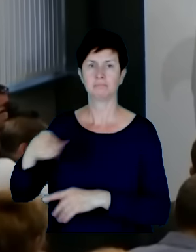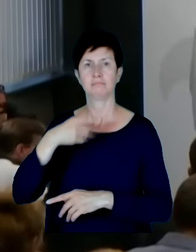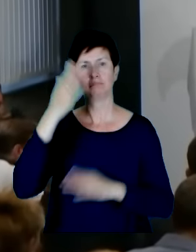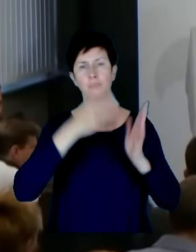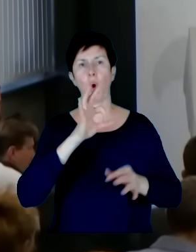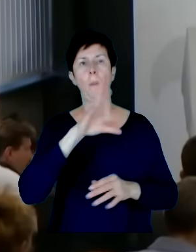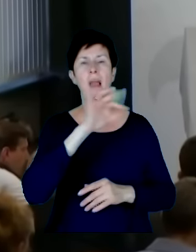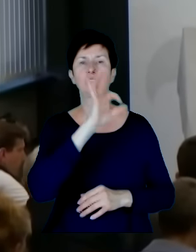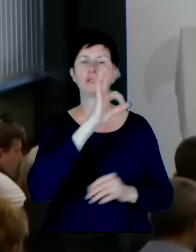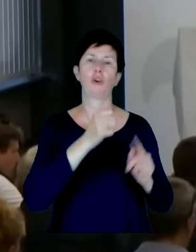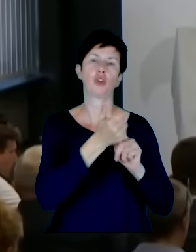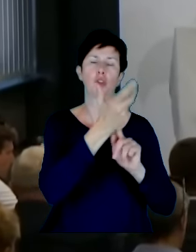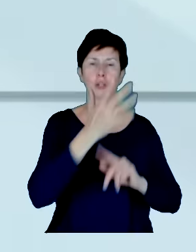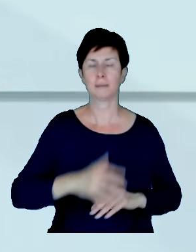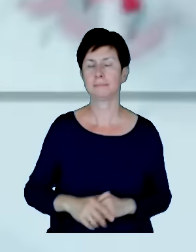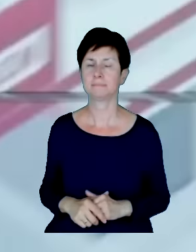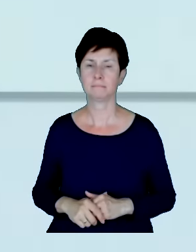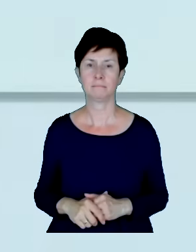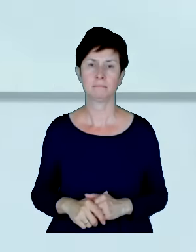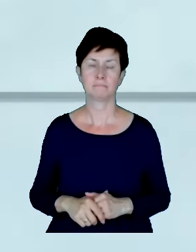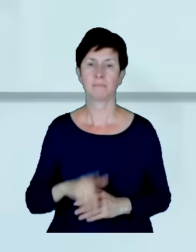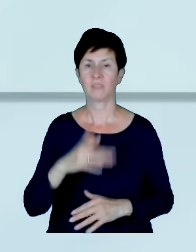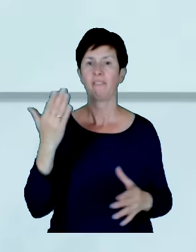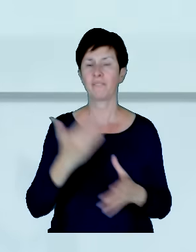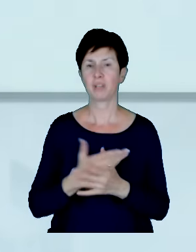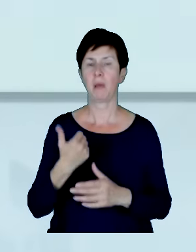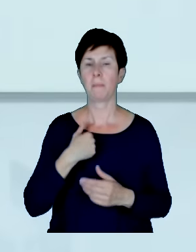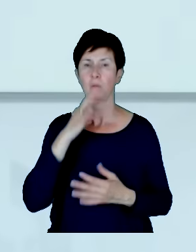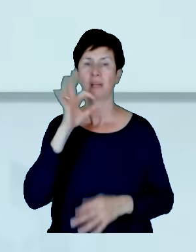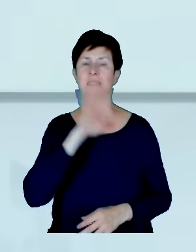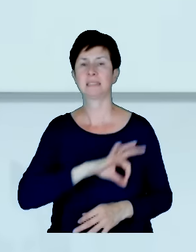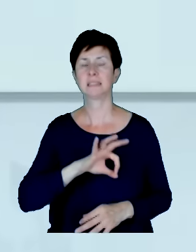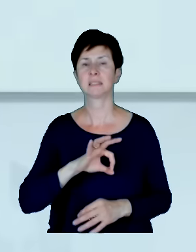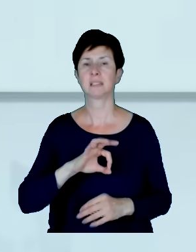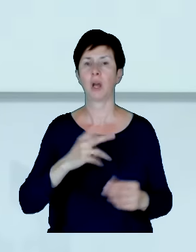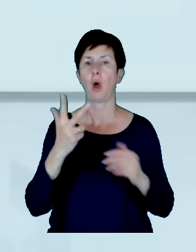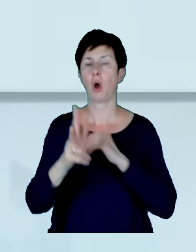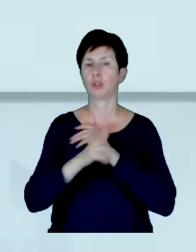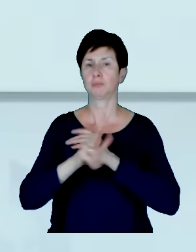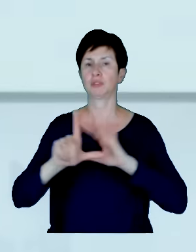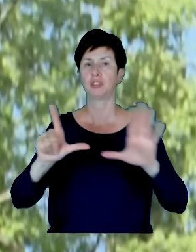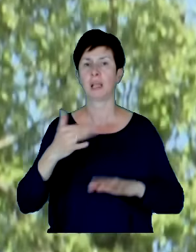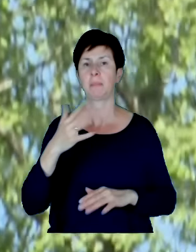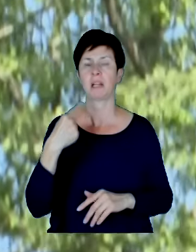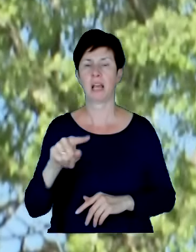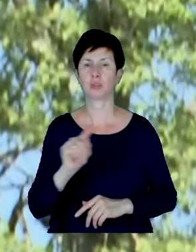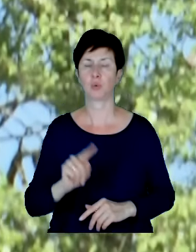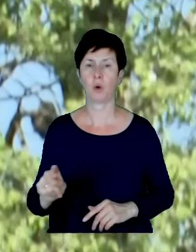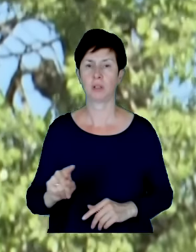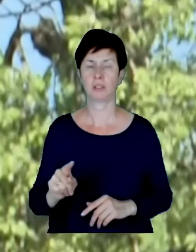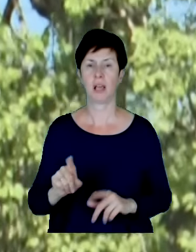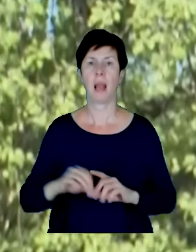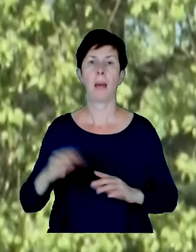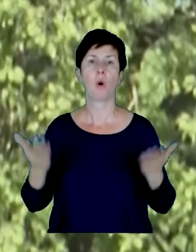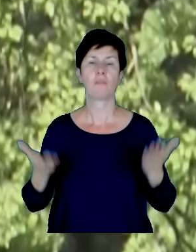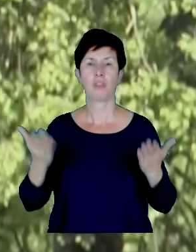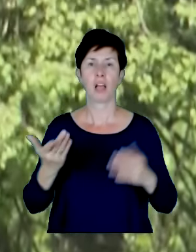czasach sprawowania władzy w Orlenie przez Daniela obajtka firma zanotowała ZSK w wysokości 87 miliardów zł dla porównania w ciągu